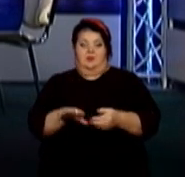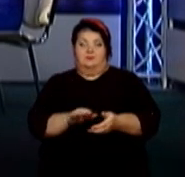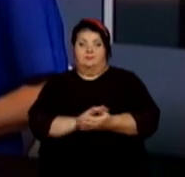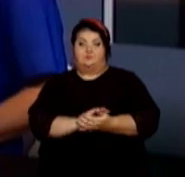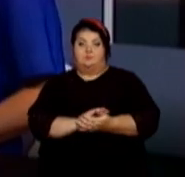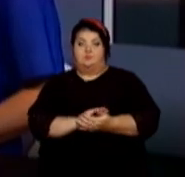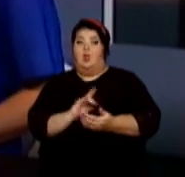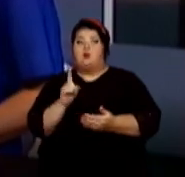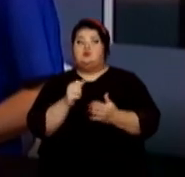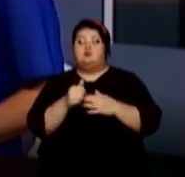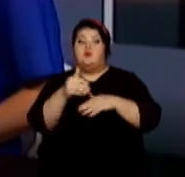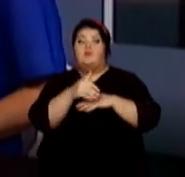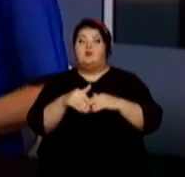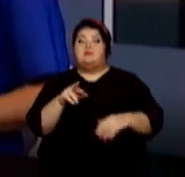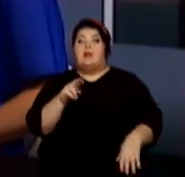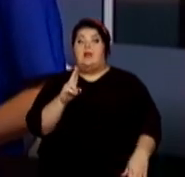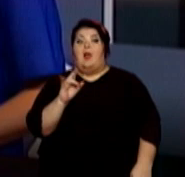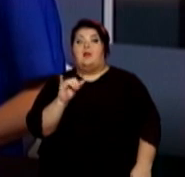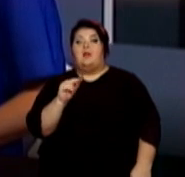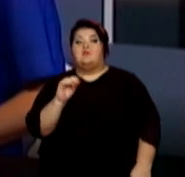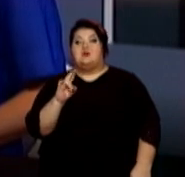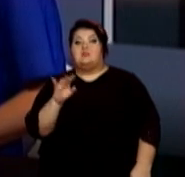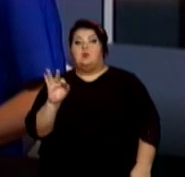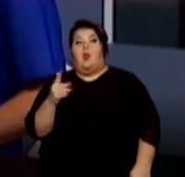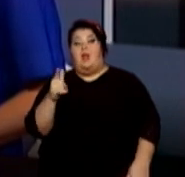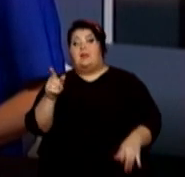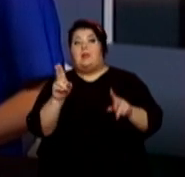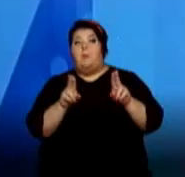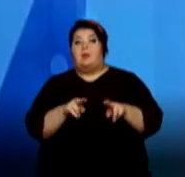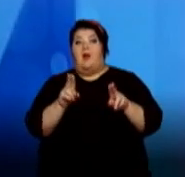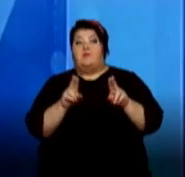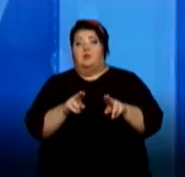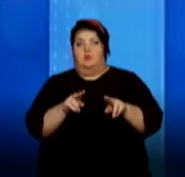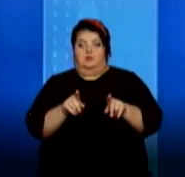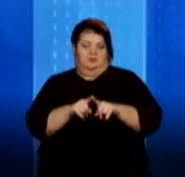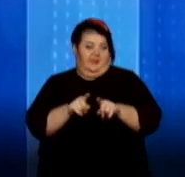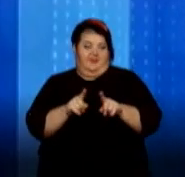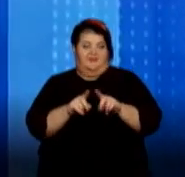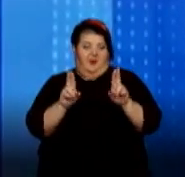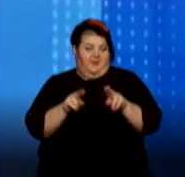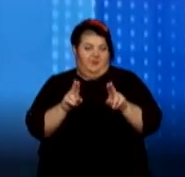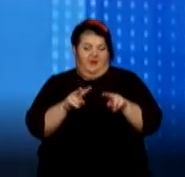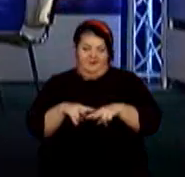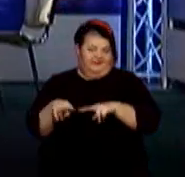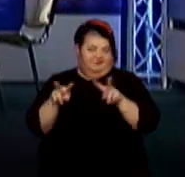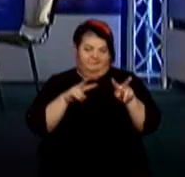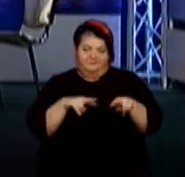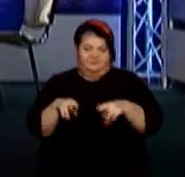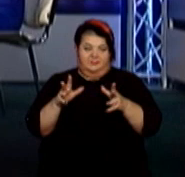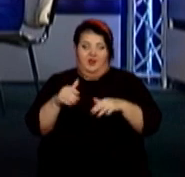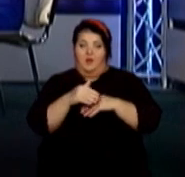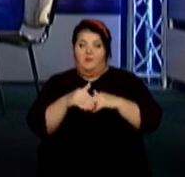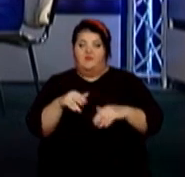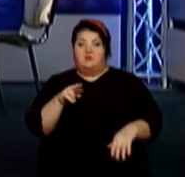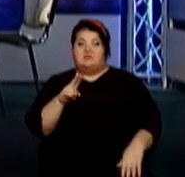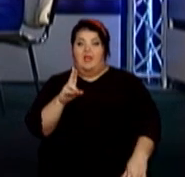А щодо Ківчанської вулиці? Які там правила дорожнього руху на велопереїздах? Такі самі. Такі ж самі? Так, звісно. По вулиці